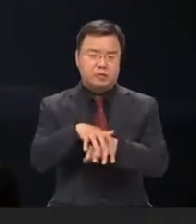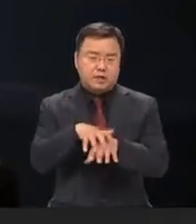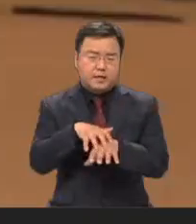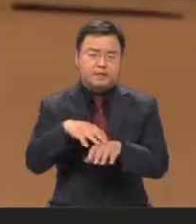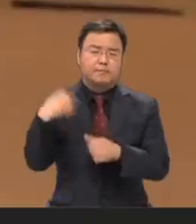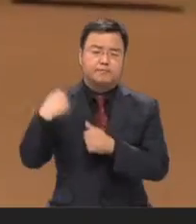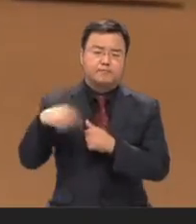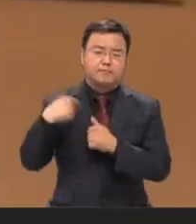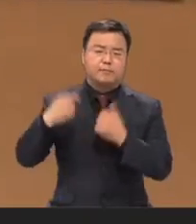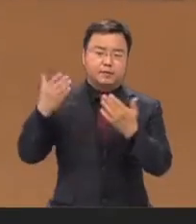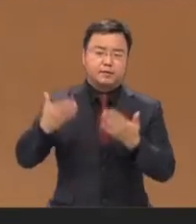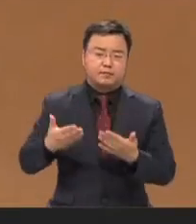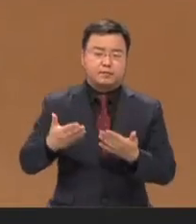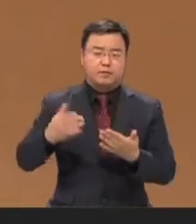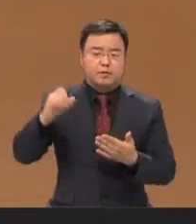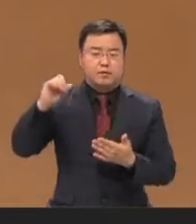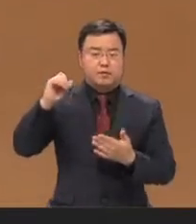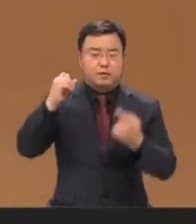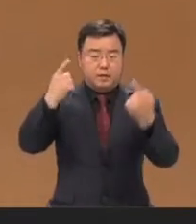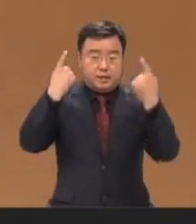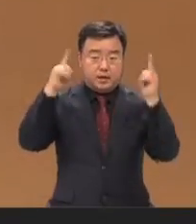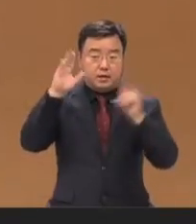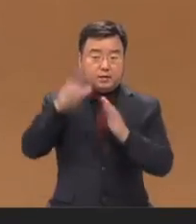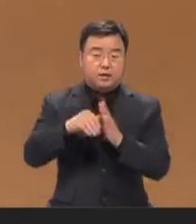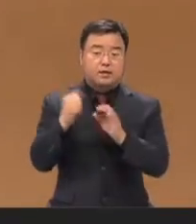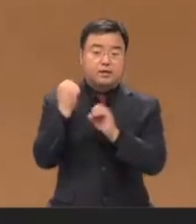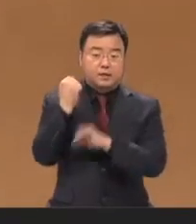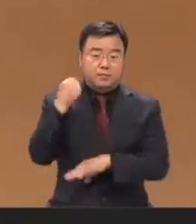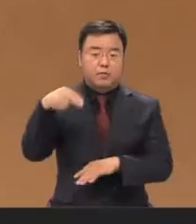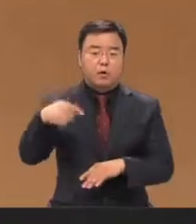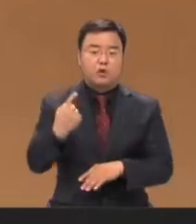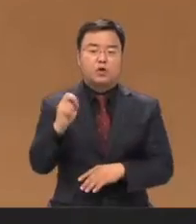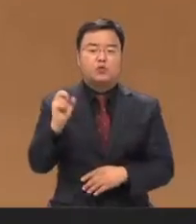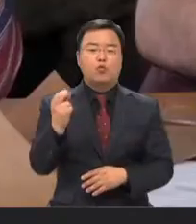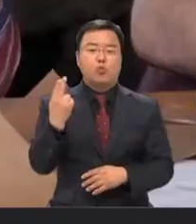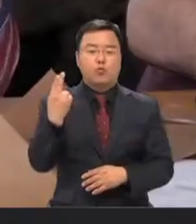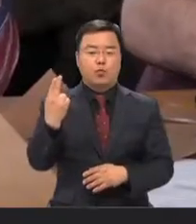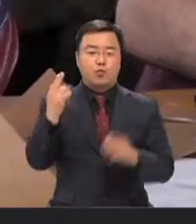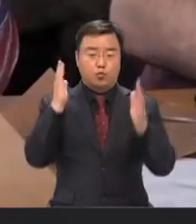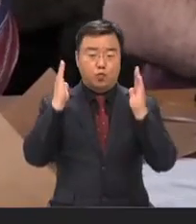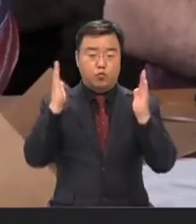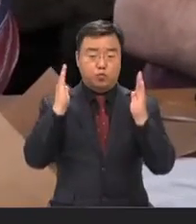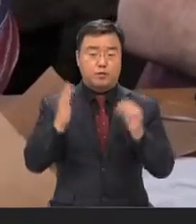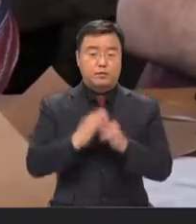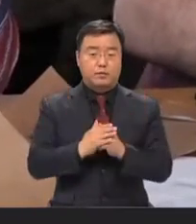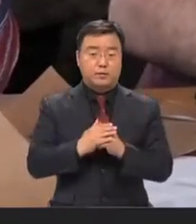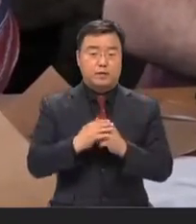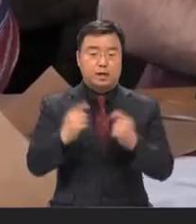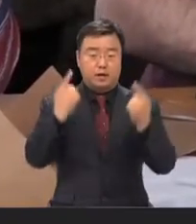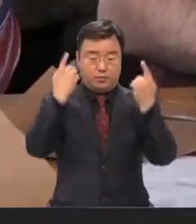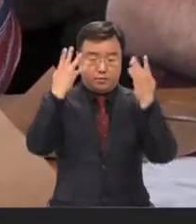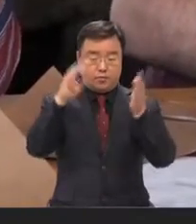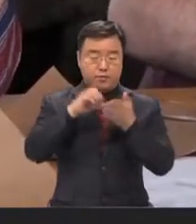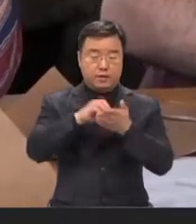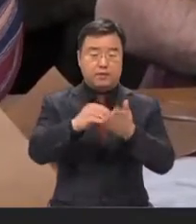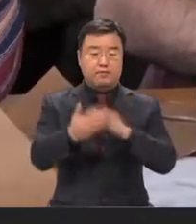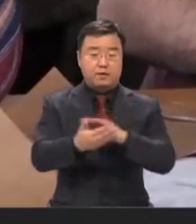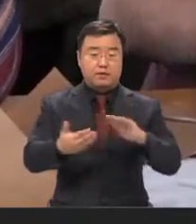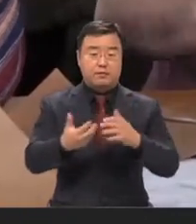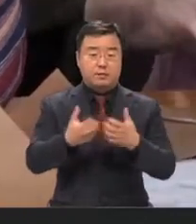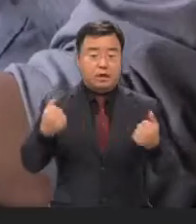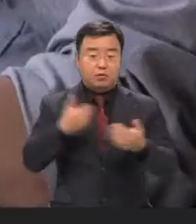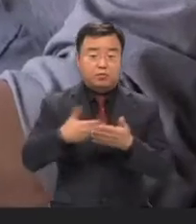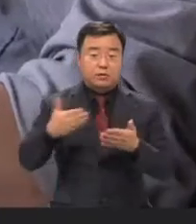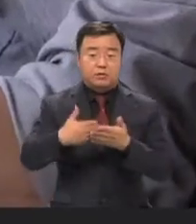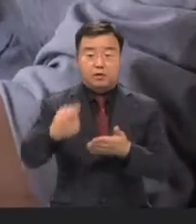받는데요. 1학년 때는 가장 기본적인 소묘를 공부합니다. 대학교 입학 전 따로 미술을 배우지